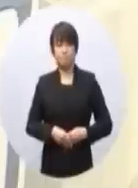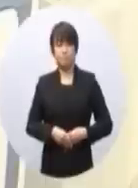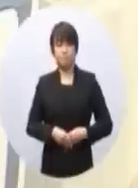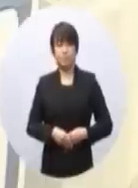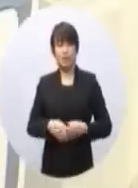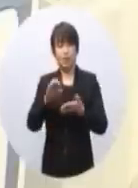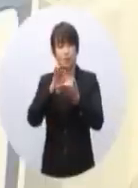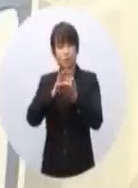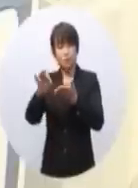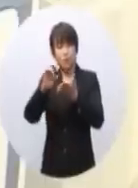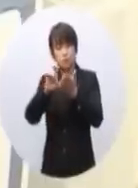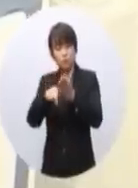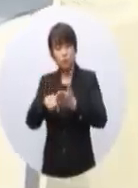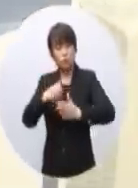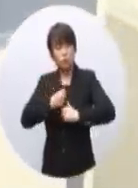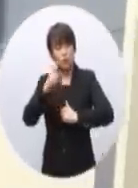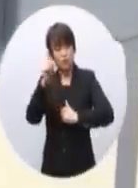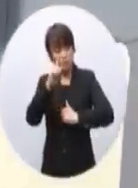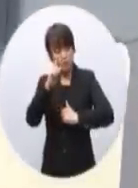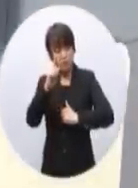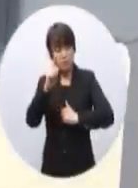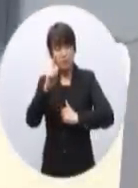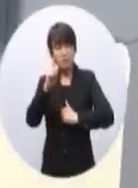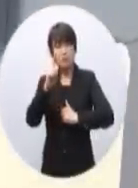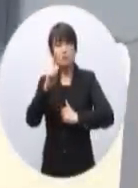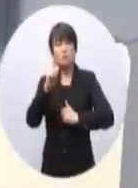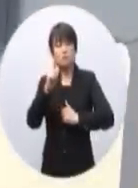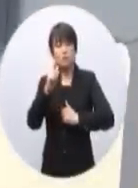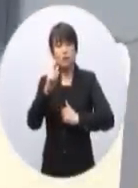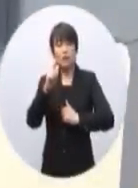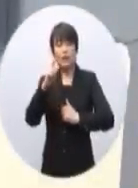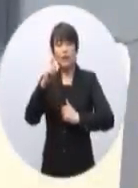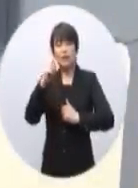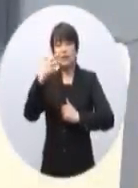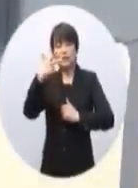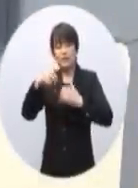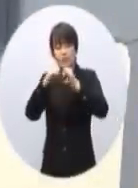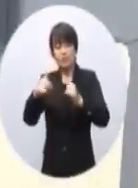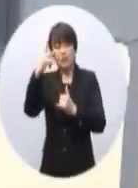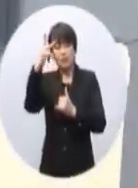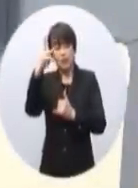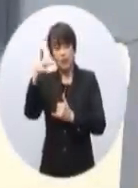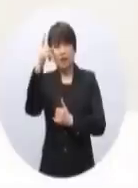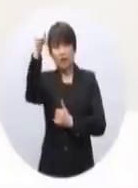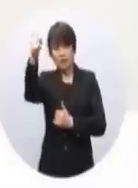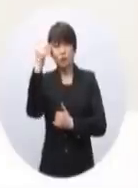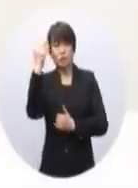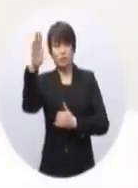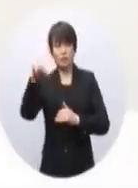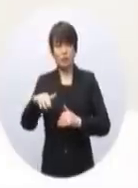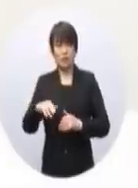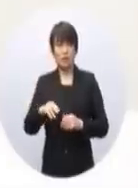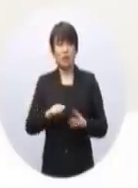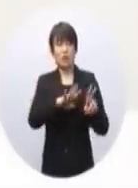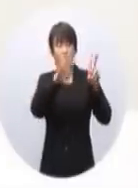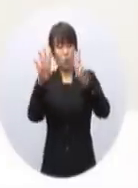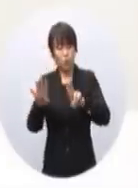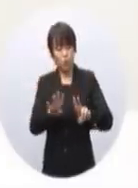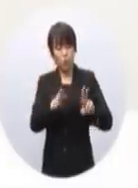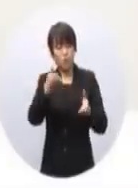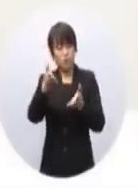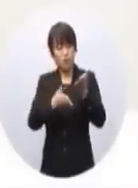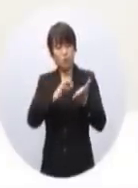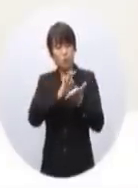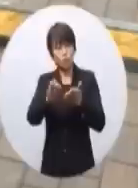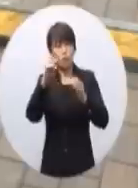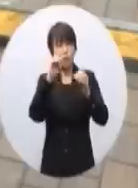利用する際の注意点を茅ヶ崎市役所市民課課長に聞きました。 コンビニ交付サービスを利用